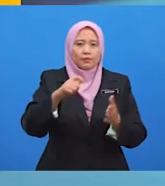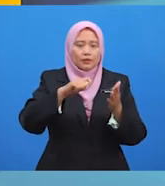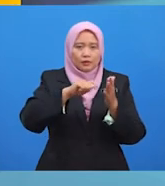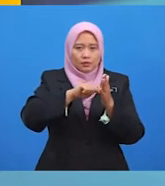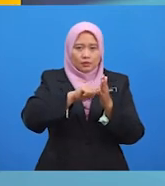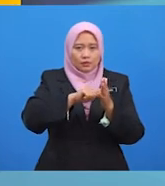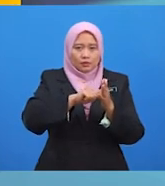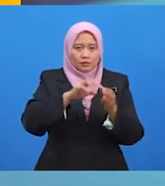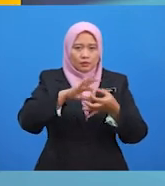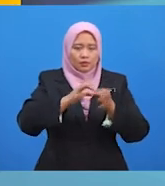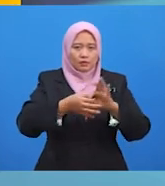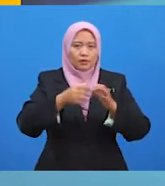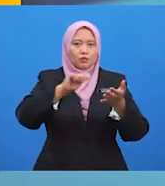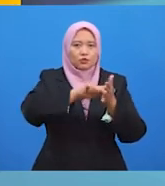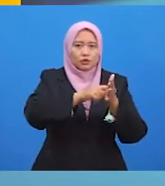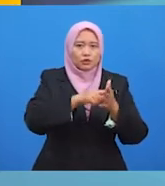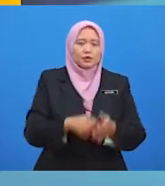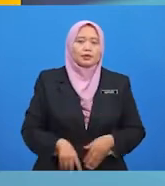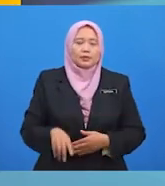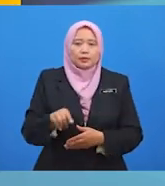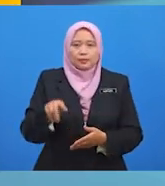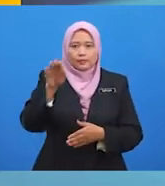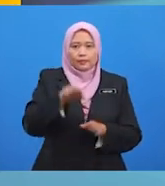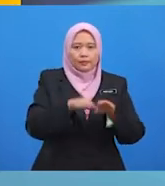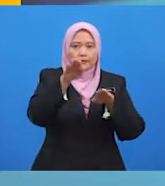pin, tapak cermin,